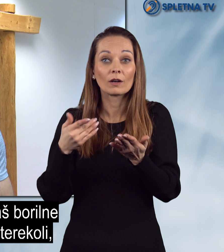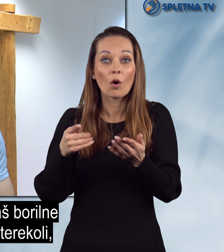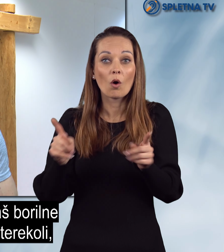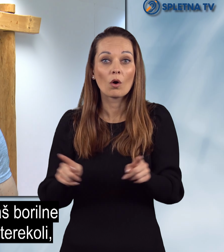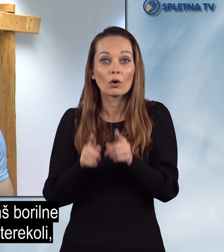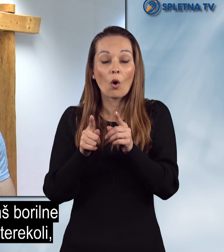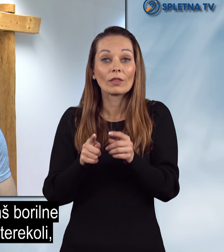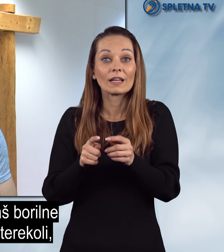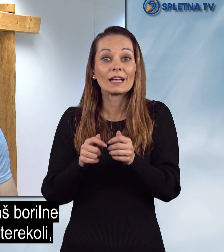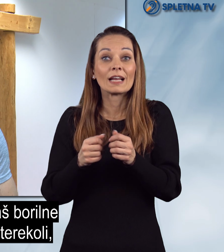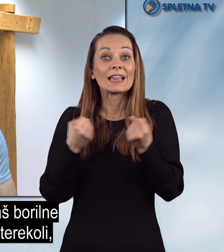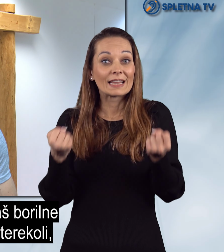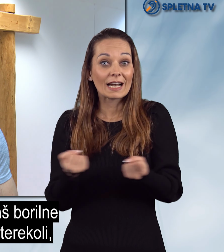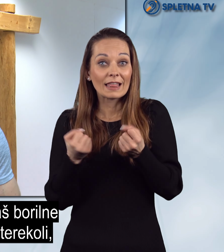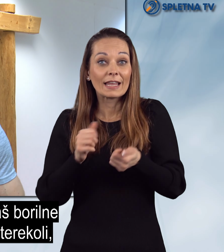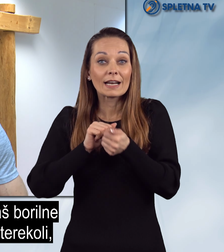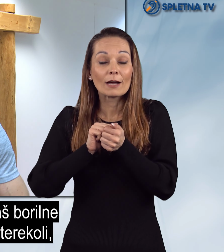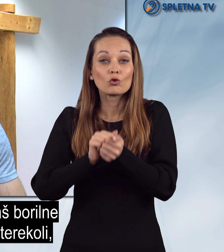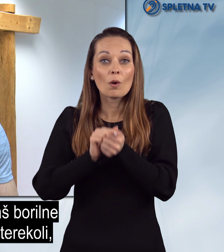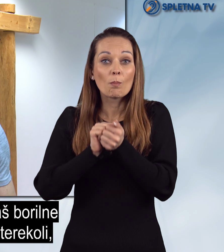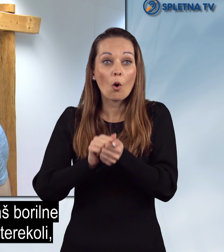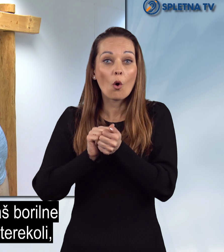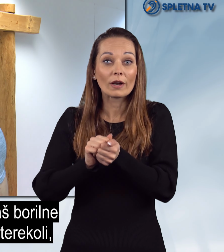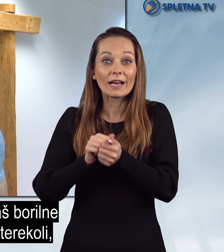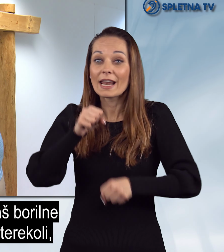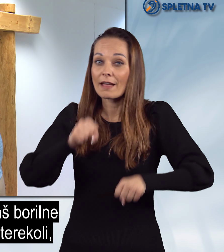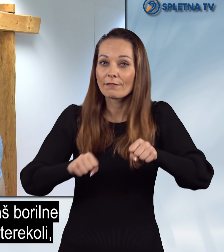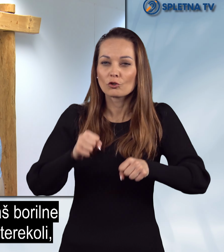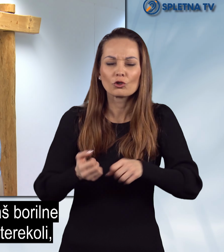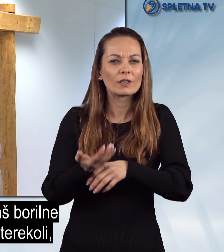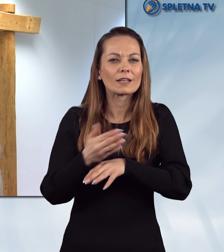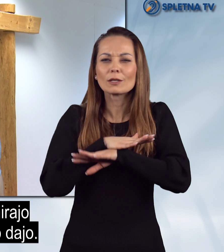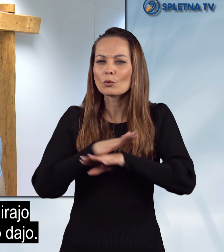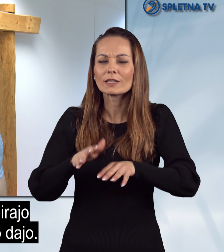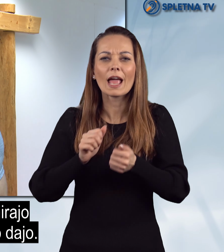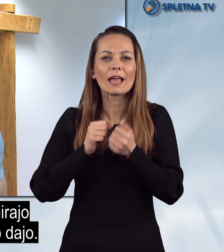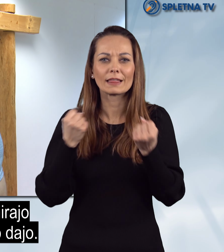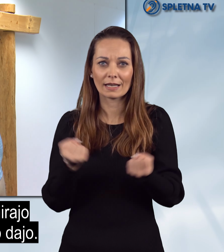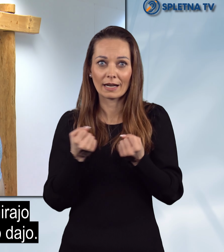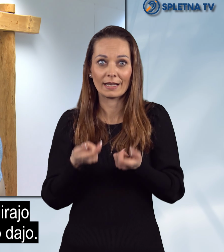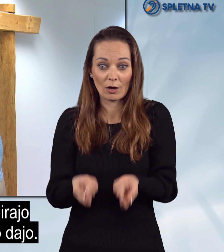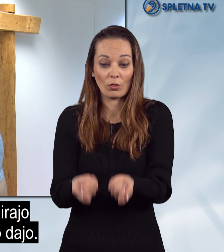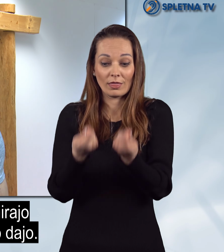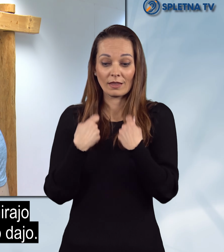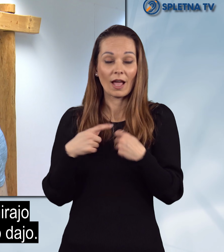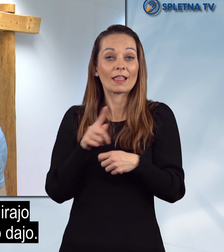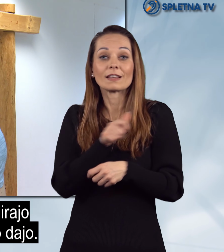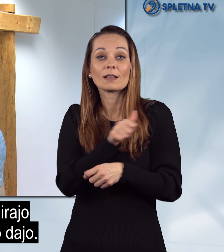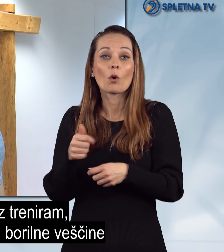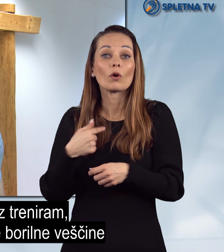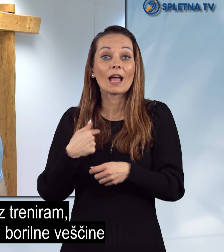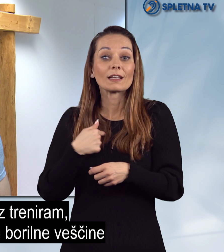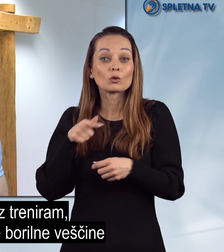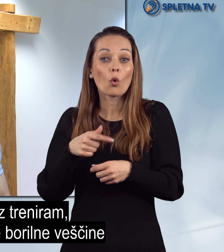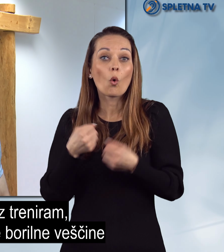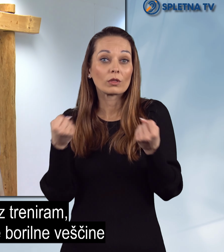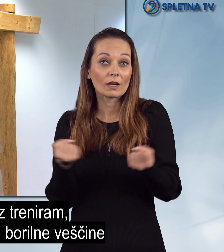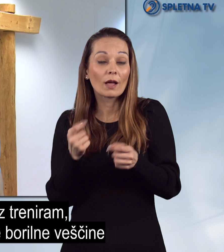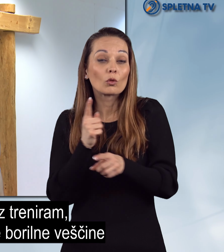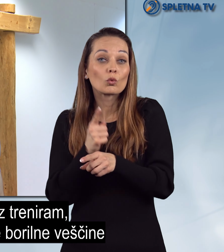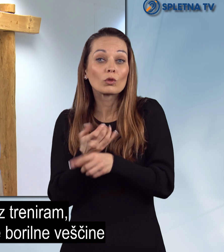ti treniraš borilne veščine, pa bom rekel to, vse borilne veščine, ko se trenirajo resno, ti to dajo. Ne samo to, kaj jaz treniram,